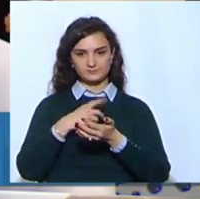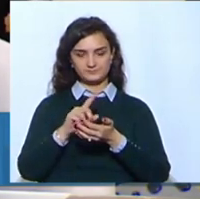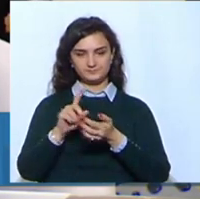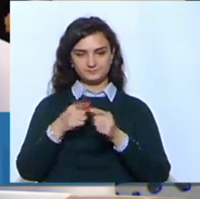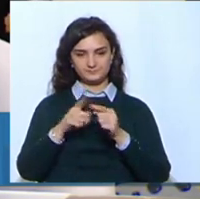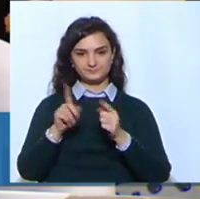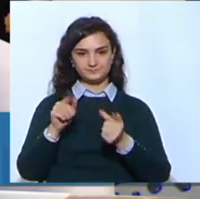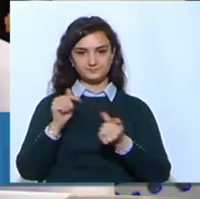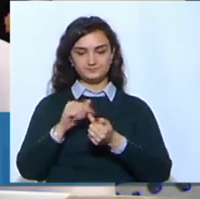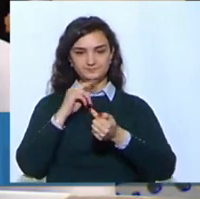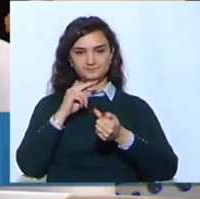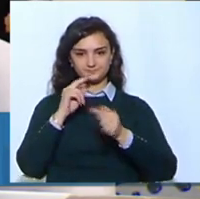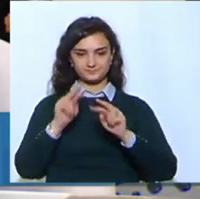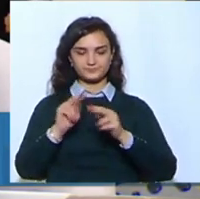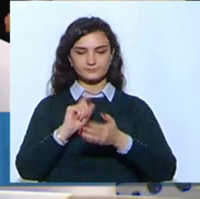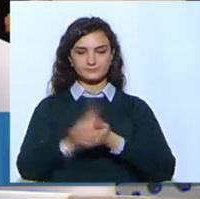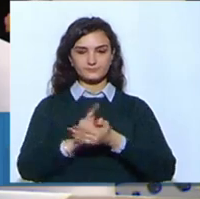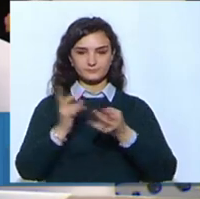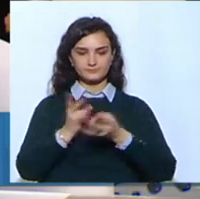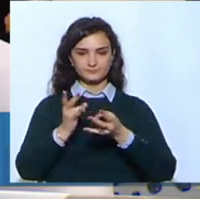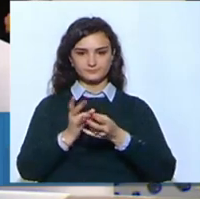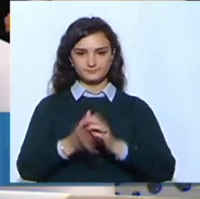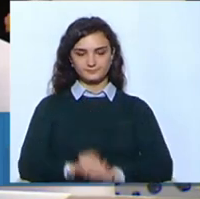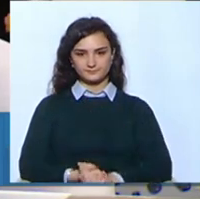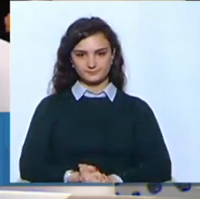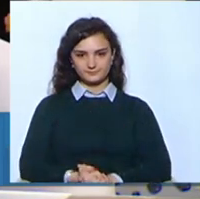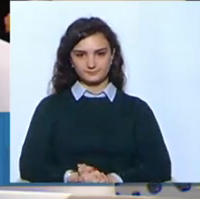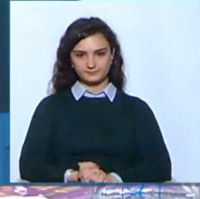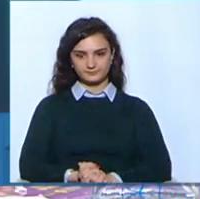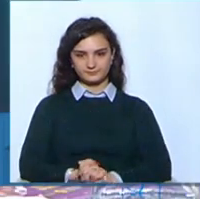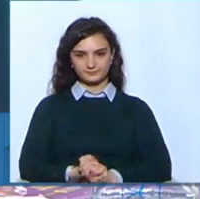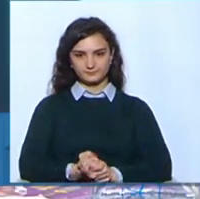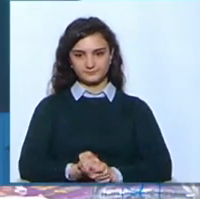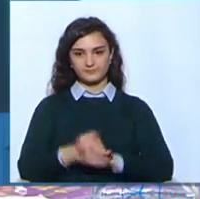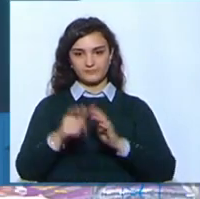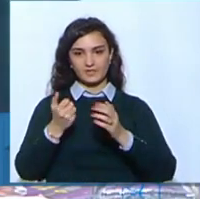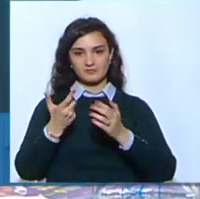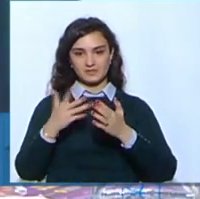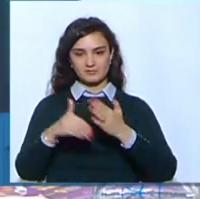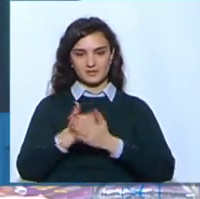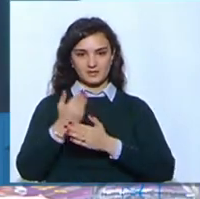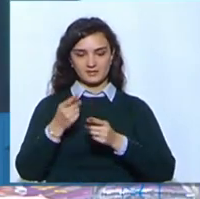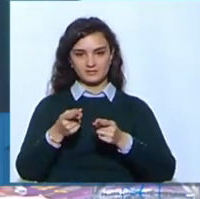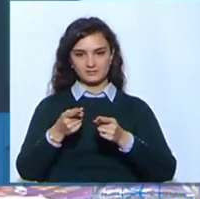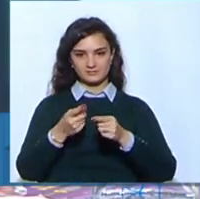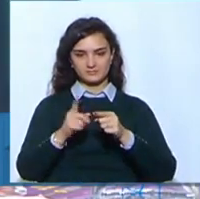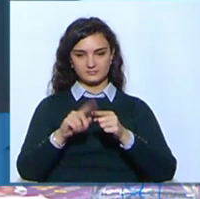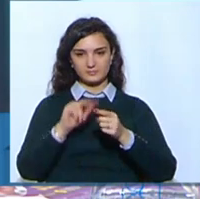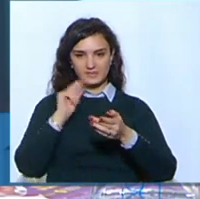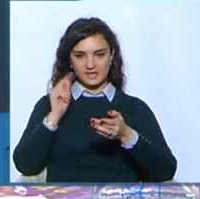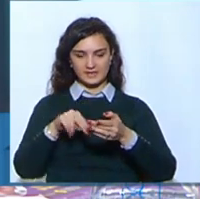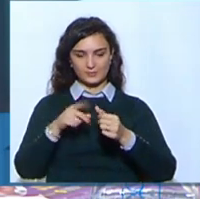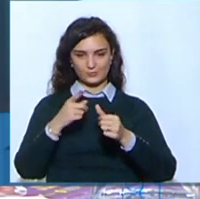თამაშობს და შესაბამისი ყურადღების მიქცევაც სჭირდება. თქვენ რამდენიმე ახალი, ასე ვთქვათ,